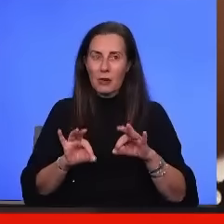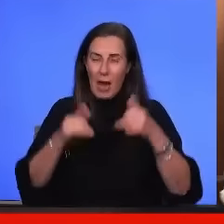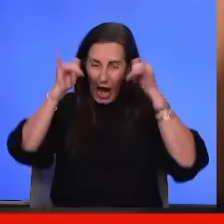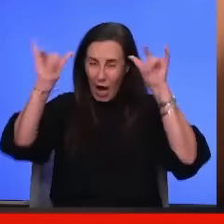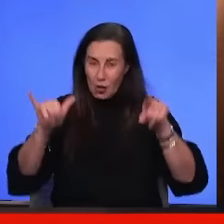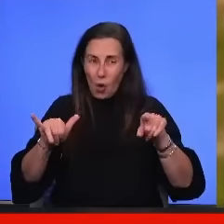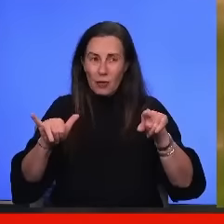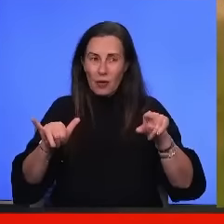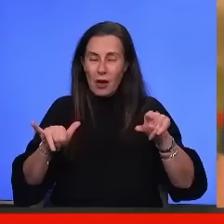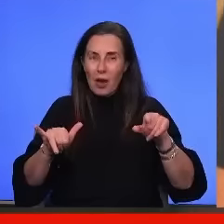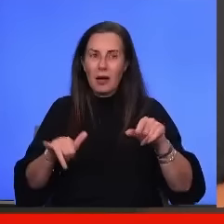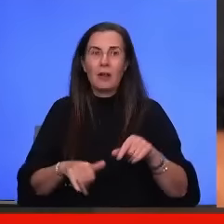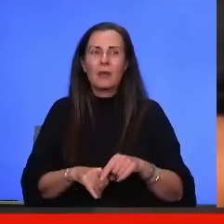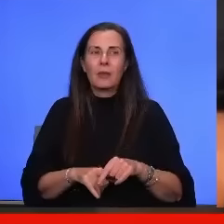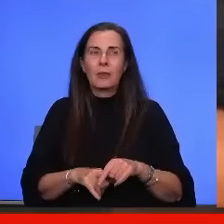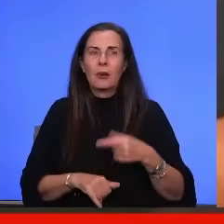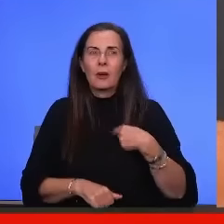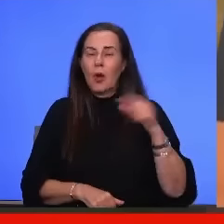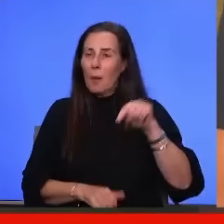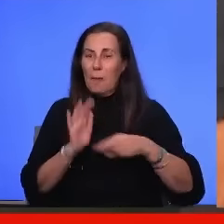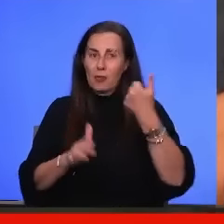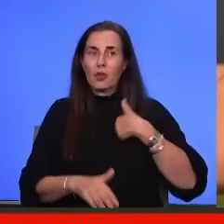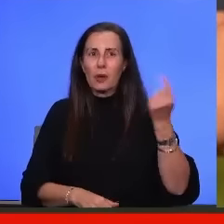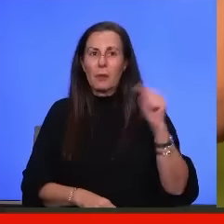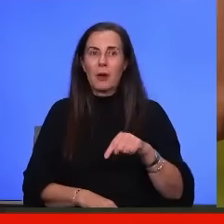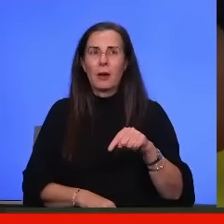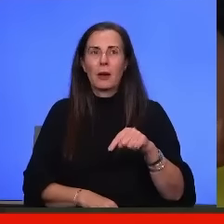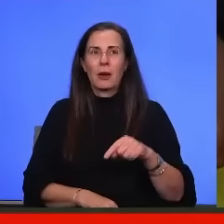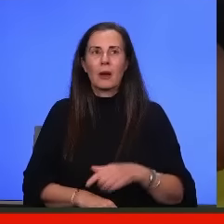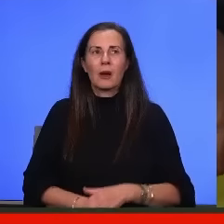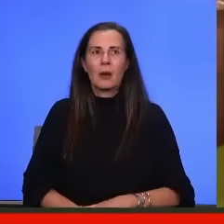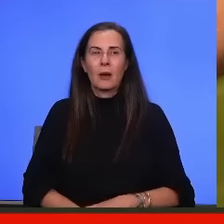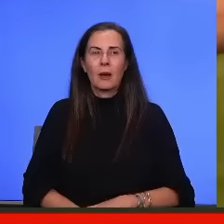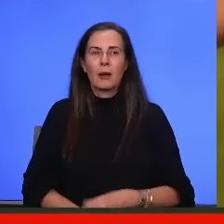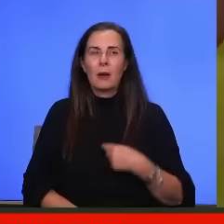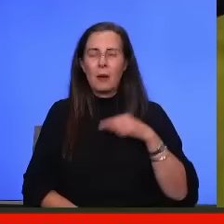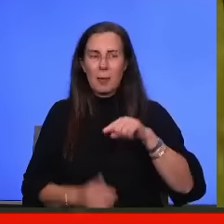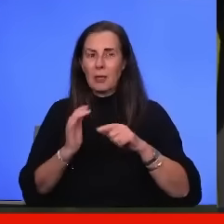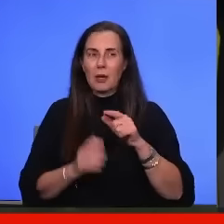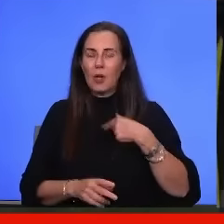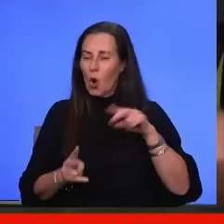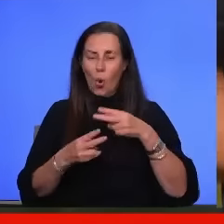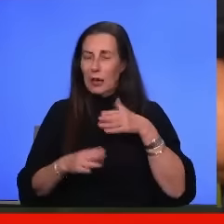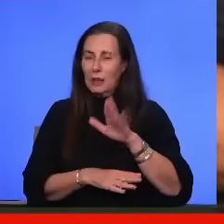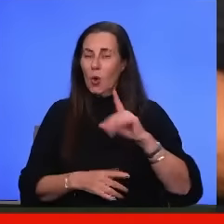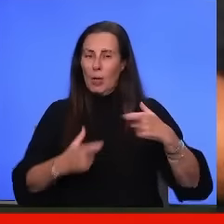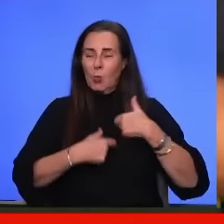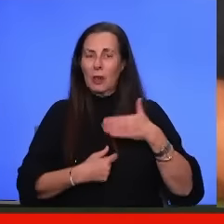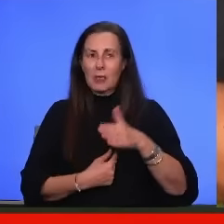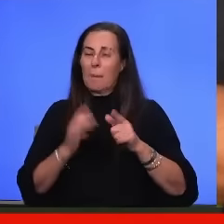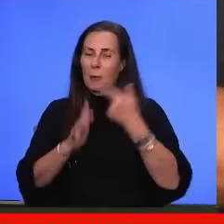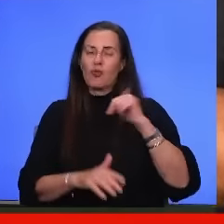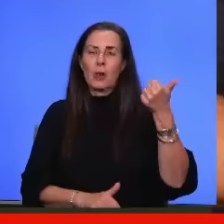הזאת, אנחנו מצרנו אותה. אנחנו לא היינו פה אף פעם. פעם ראשונה. אני באותו שבת הגעתי, באתי לאזור, אבל לא יכולתי להיכנס, לא נתנו לי. לא נתנו